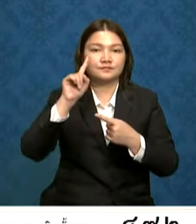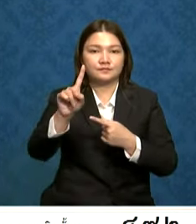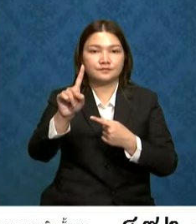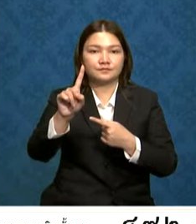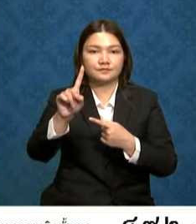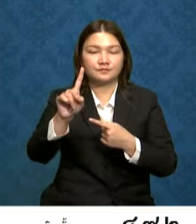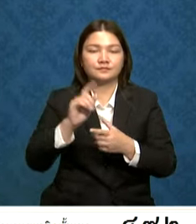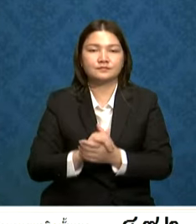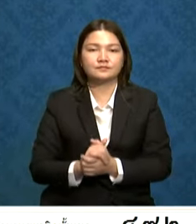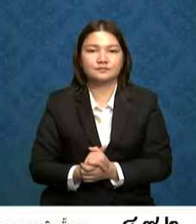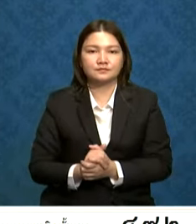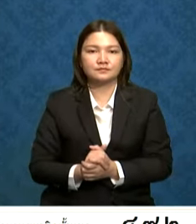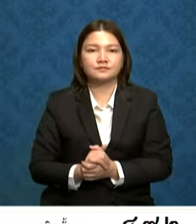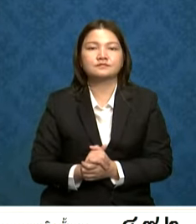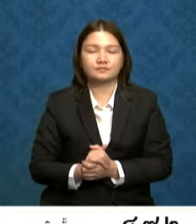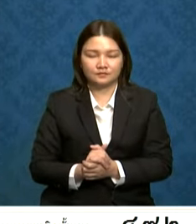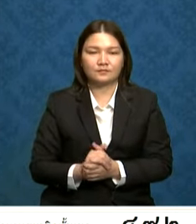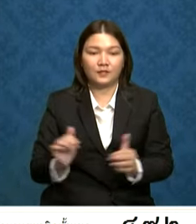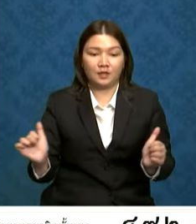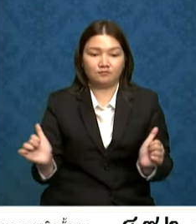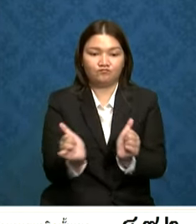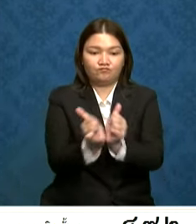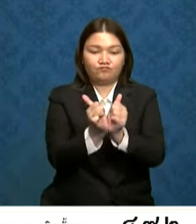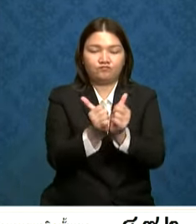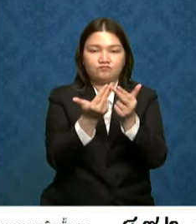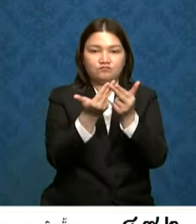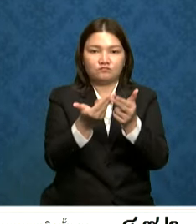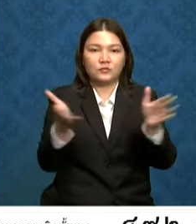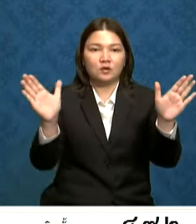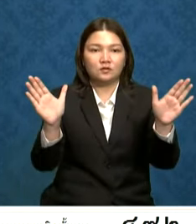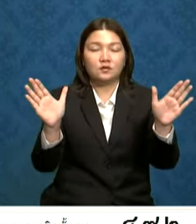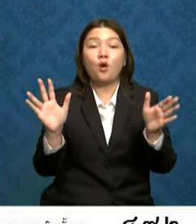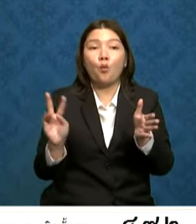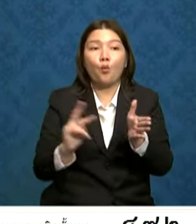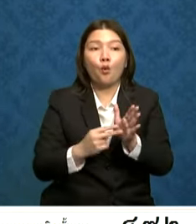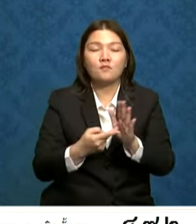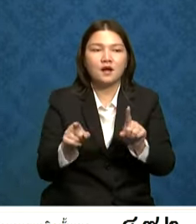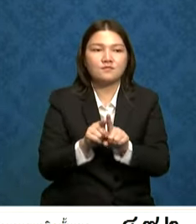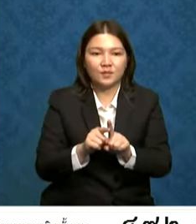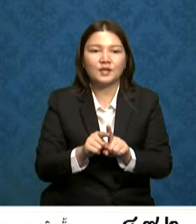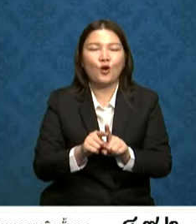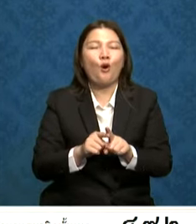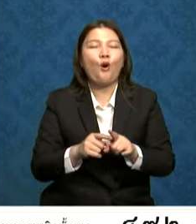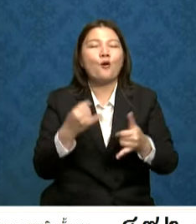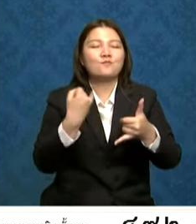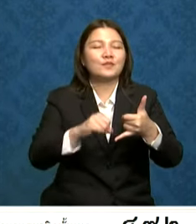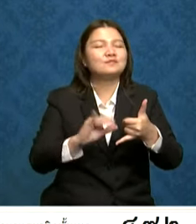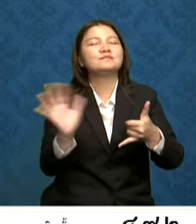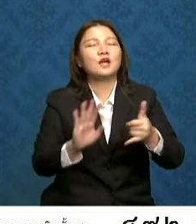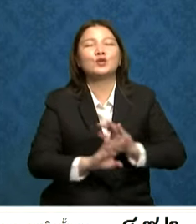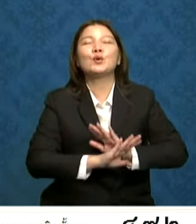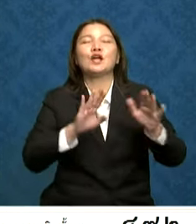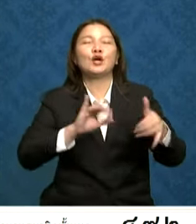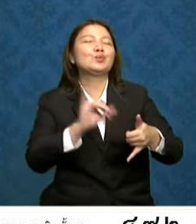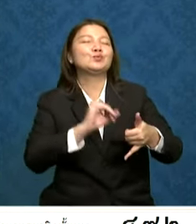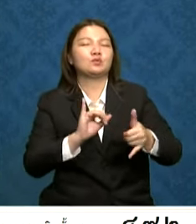1การนิรโทษกรรมนั้นโดยหลักการแล้วมิใช่การยกเลิกความผิดการ